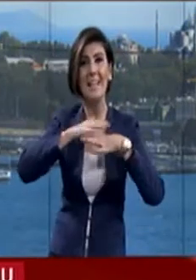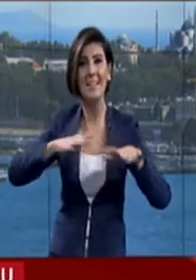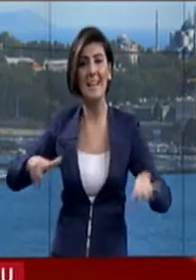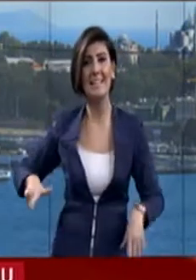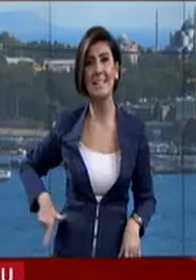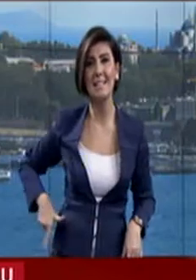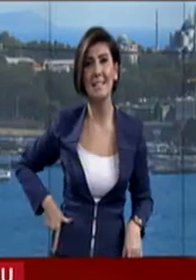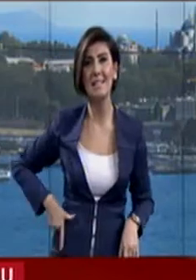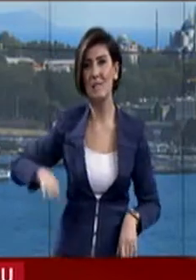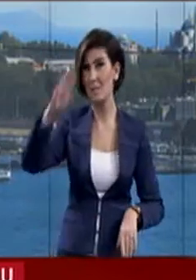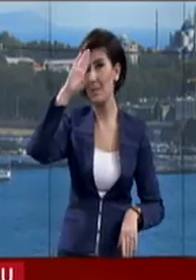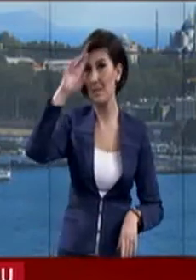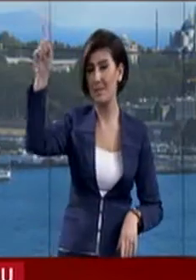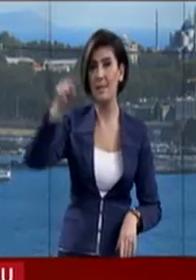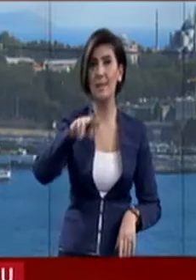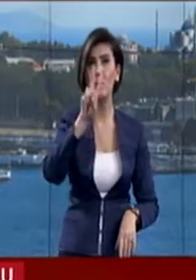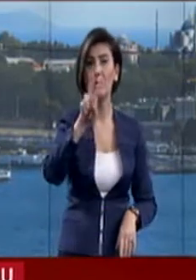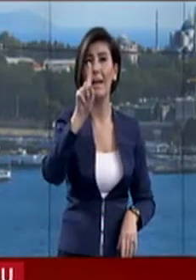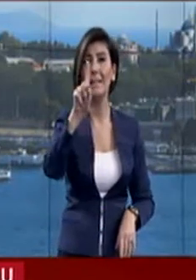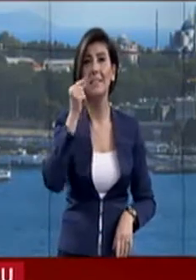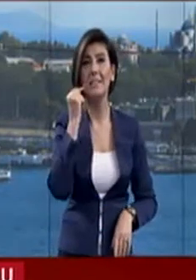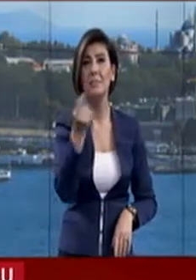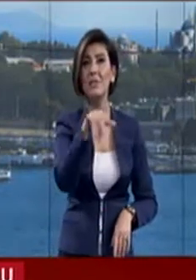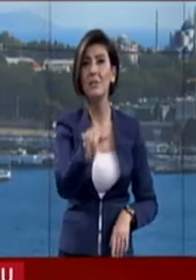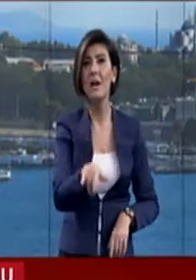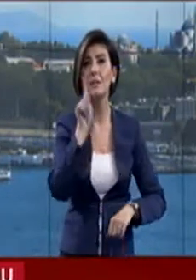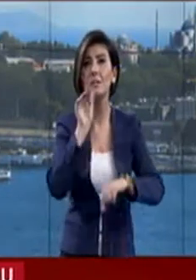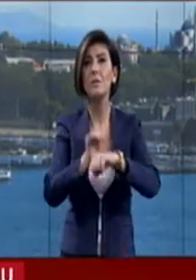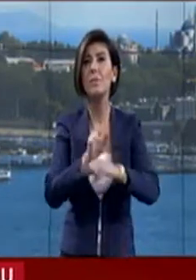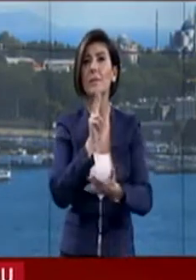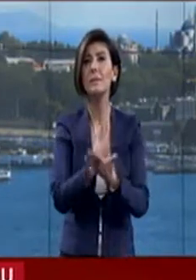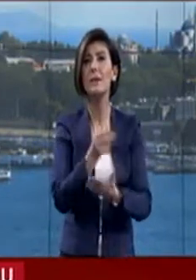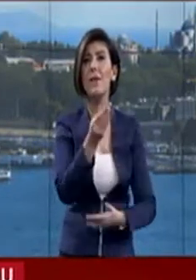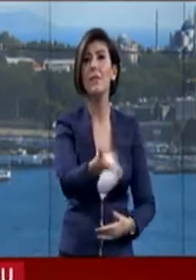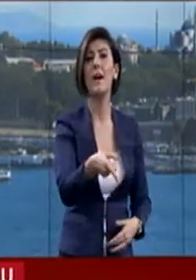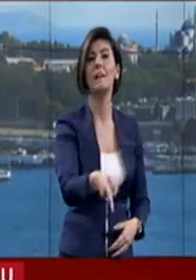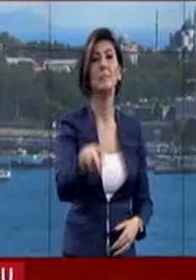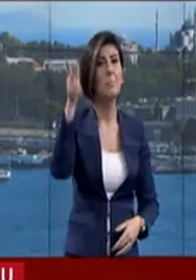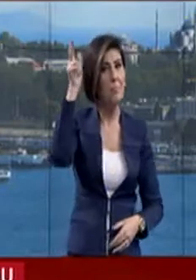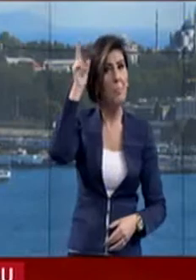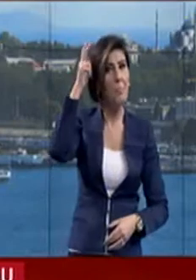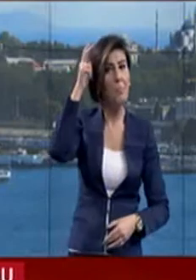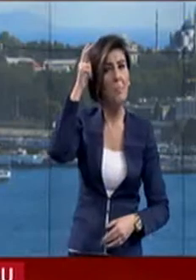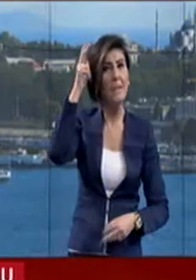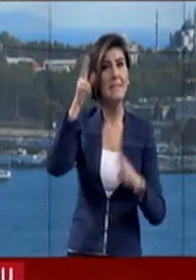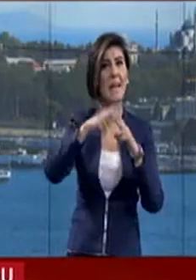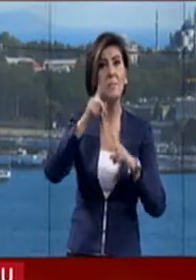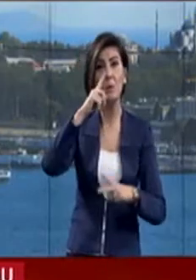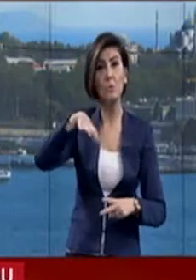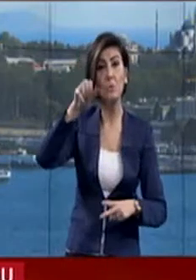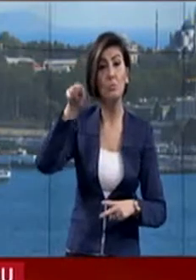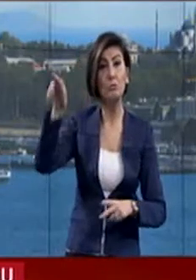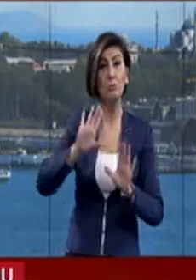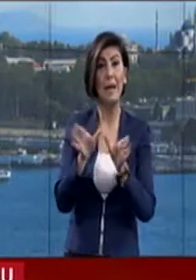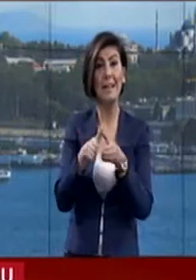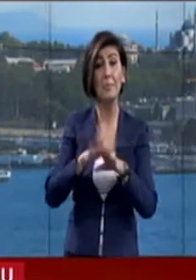Manisa, Denizli, İzmir ve İstanbul'da 21 kişi hakkında gözaltı kararı verildi. Manisa Emniyet